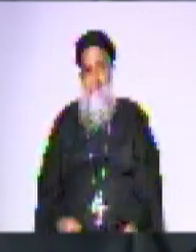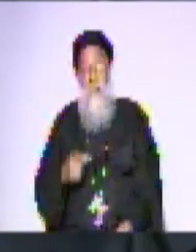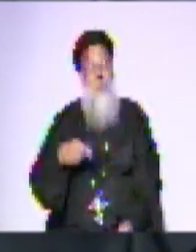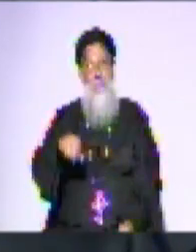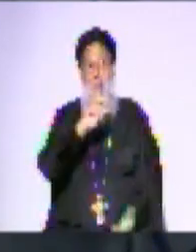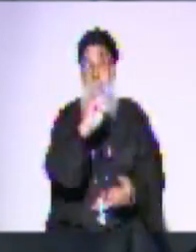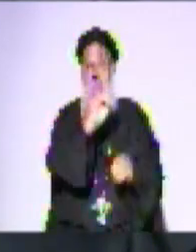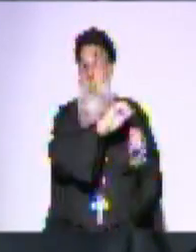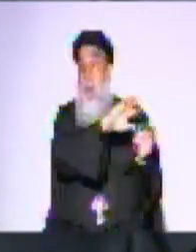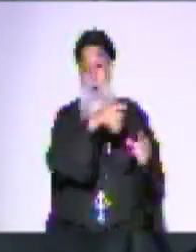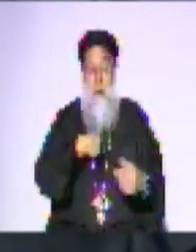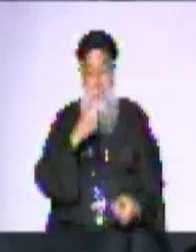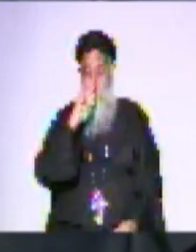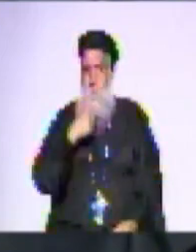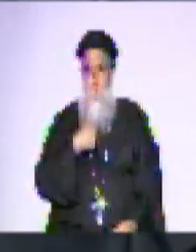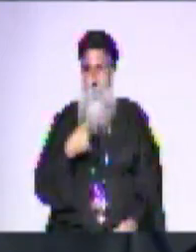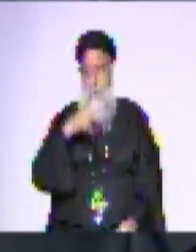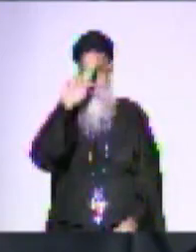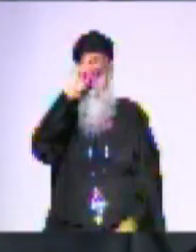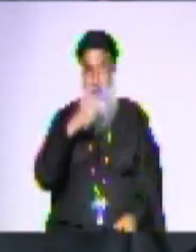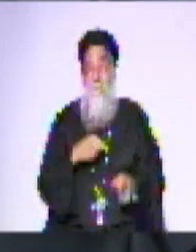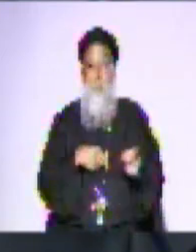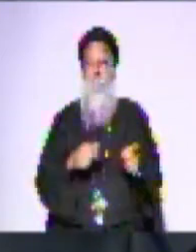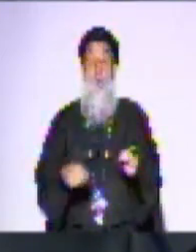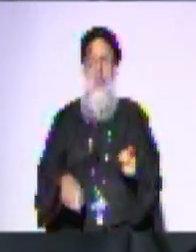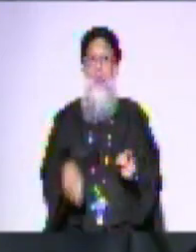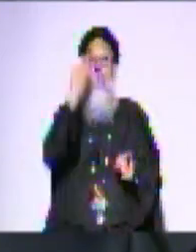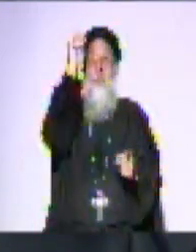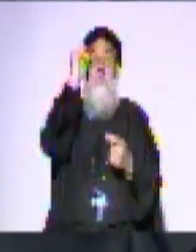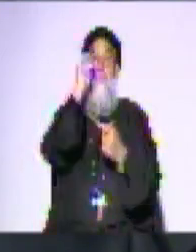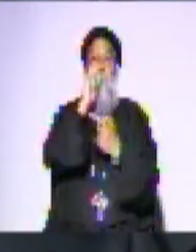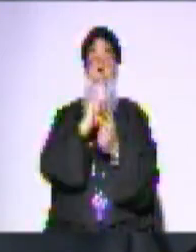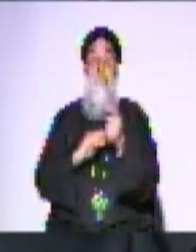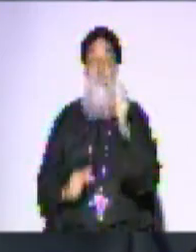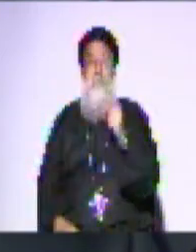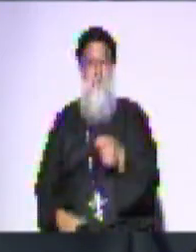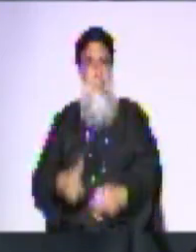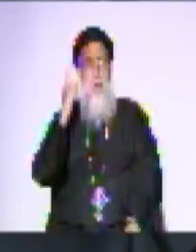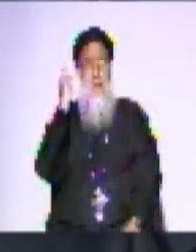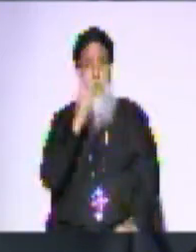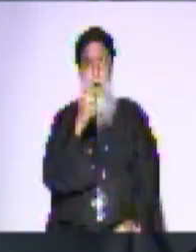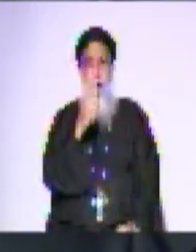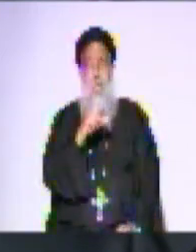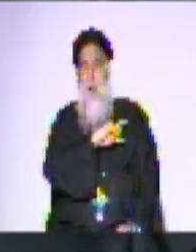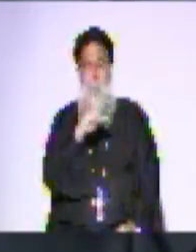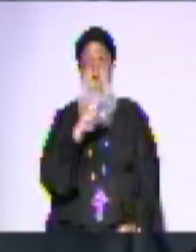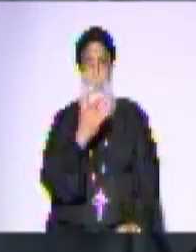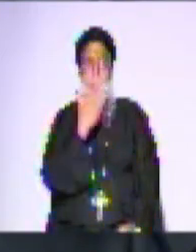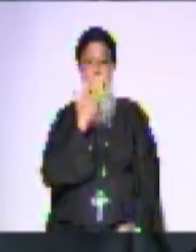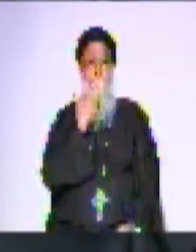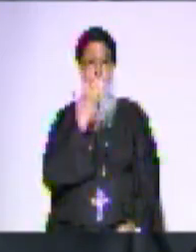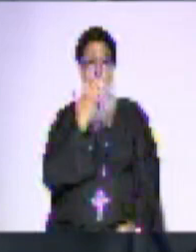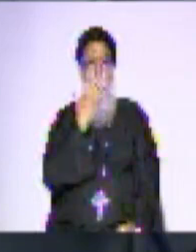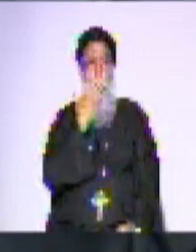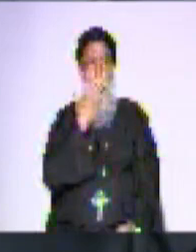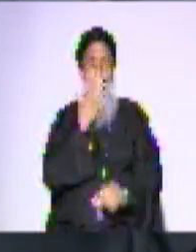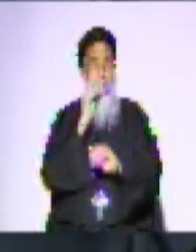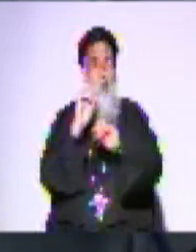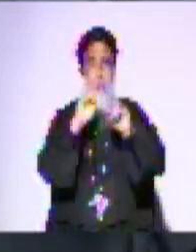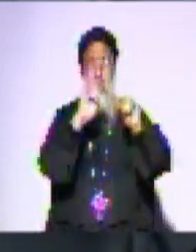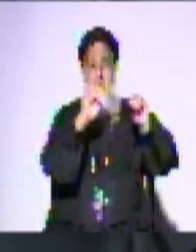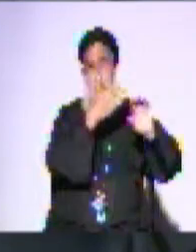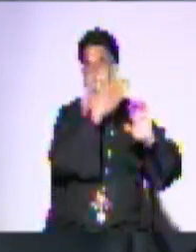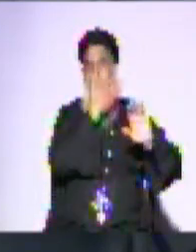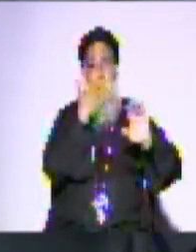وأنتم من تقولون إني أنا؟ فأجاب بطرس وقال مسيح الله. فانتهرهم وأوصى ألا يقولوا ذلك لأحد،